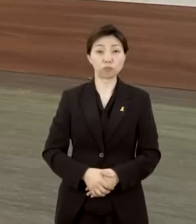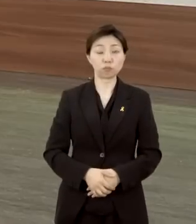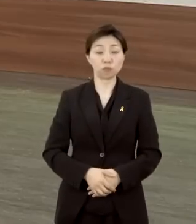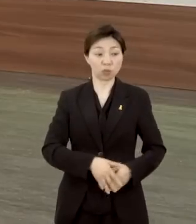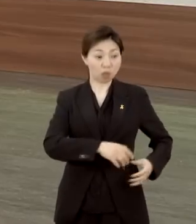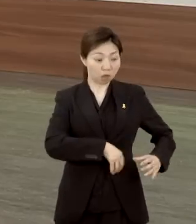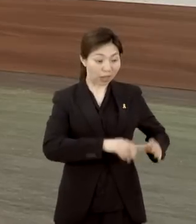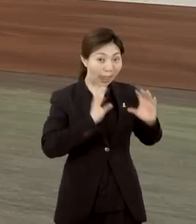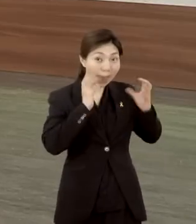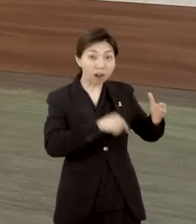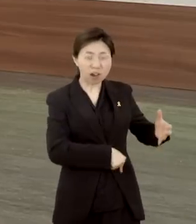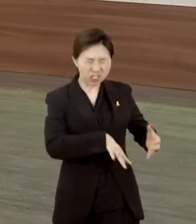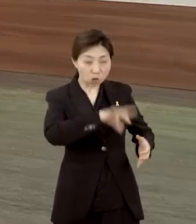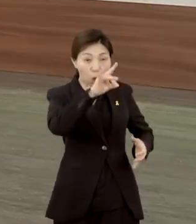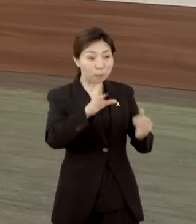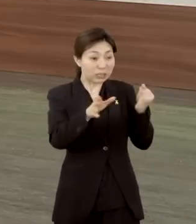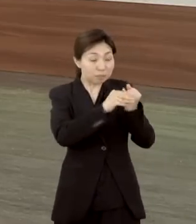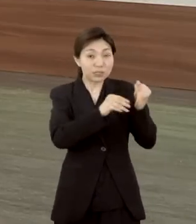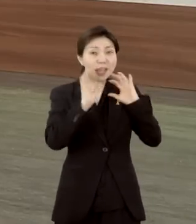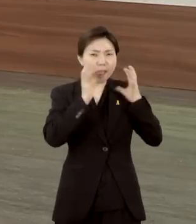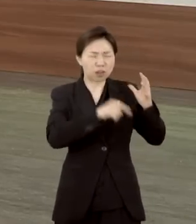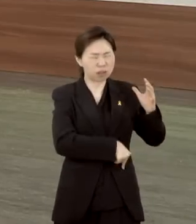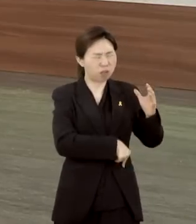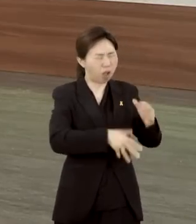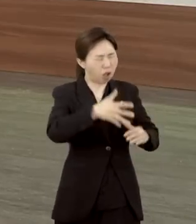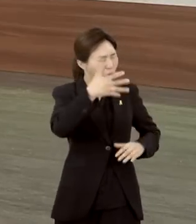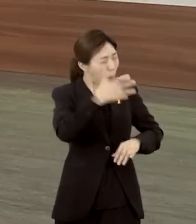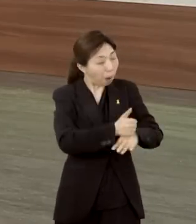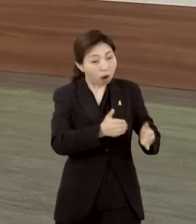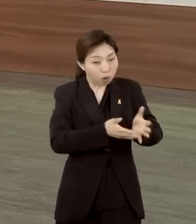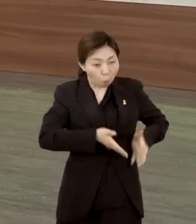아이는 끝끝내 나오지를 않더랍니다